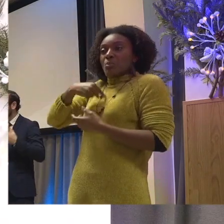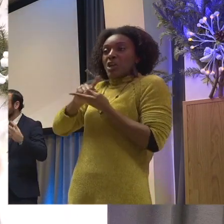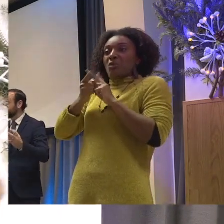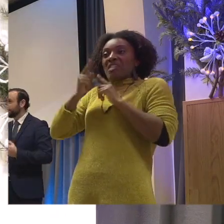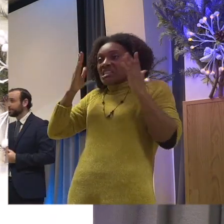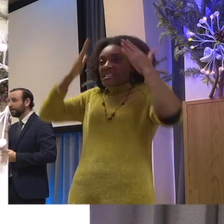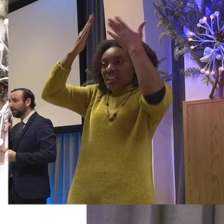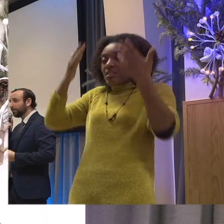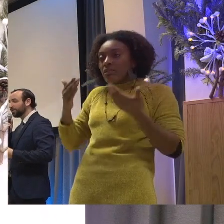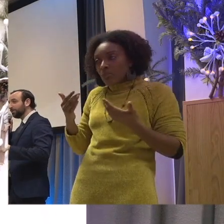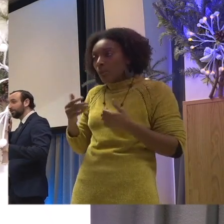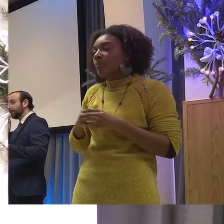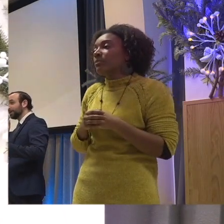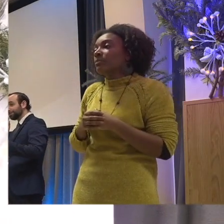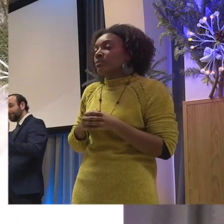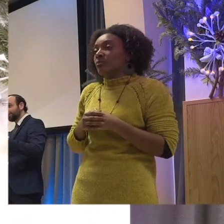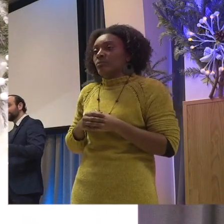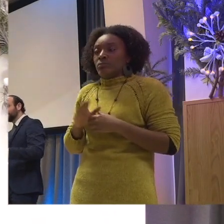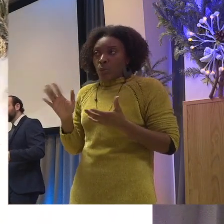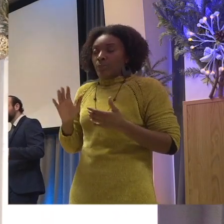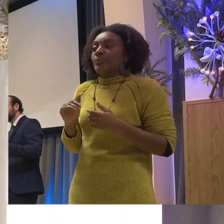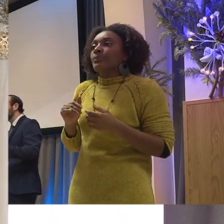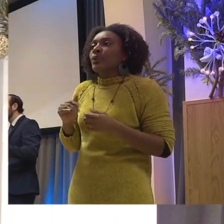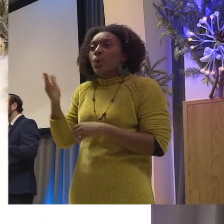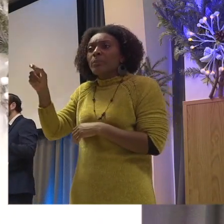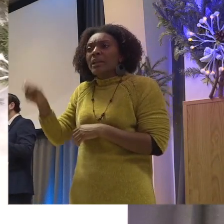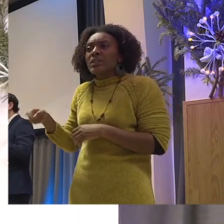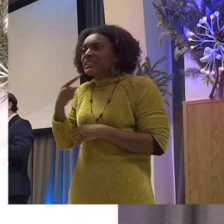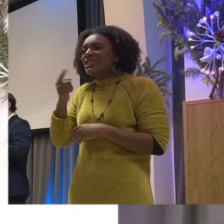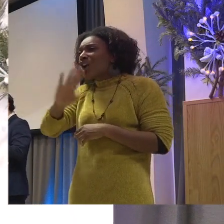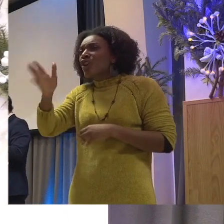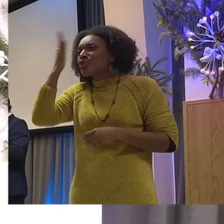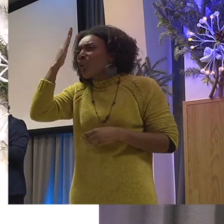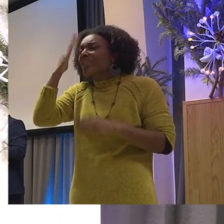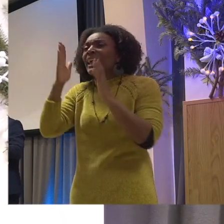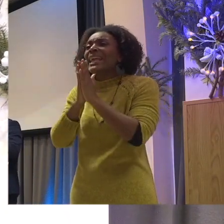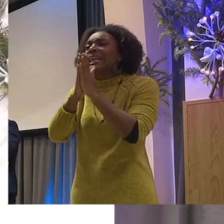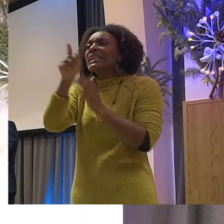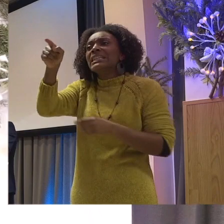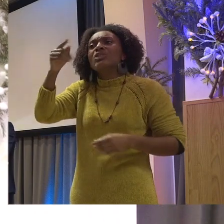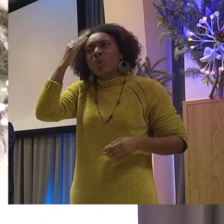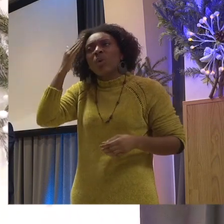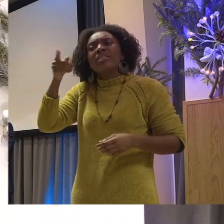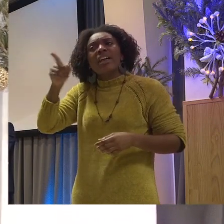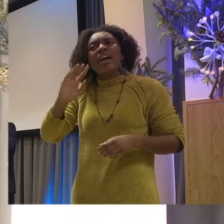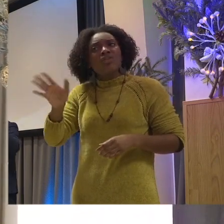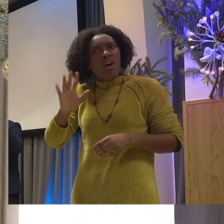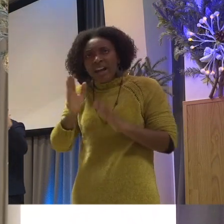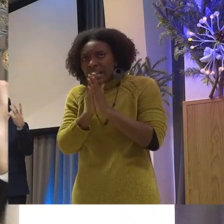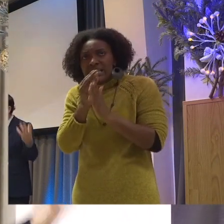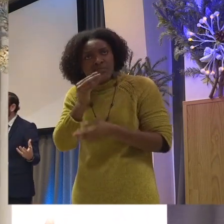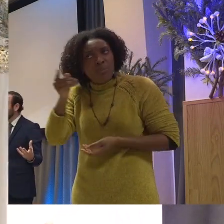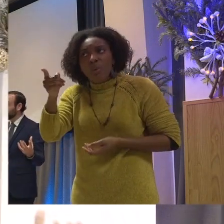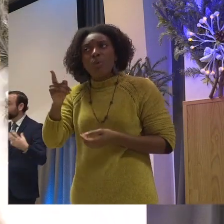« Je connais cette église ». Parce qu'à la sortie de l'école primaire où nous étions, il y avait des femmes de cette église qui venaient chercher leurs enfants. Et elles avaient un